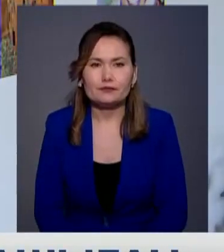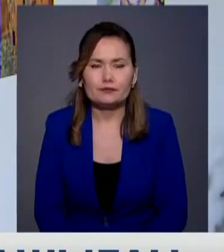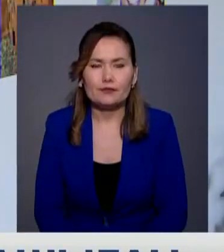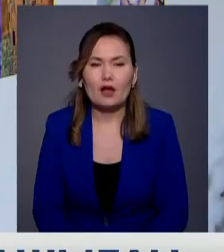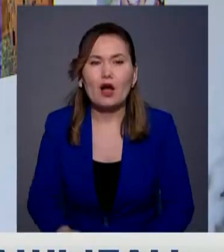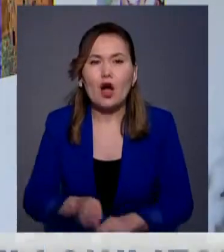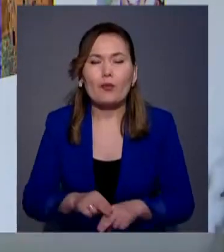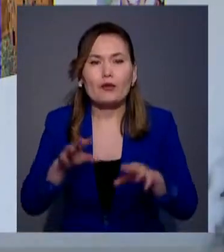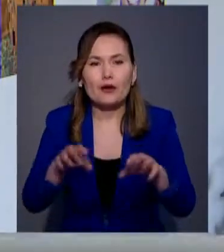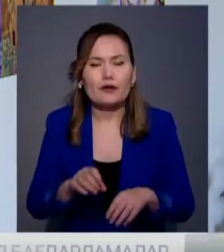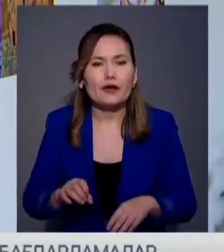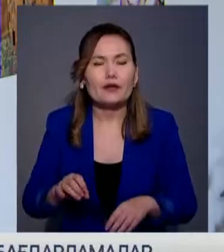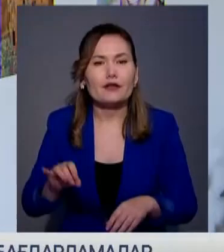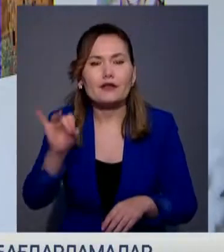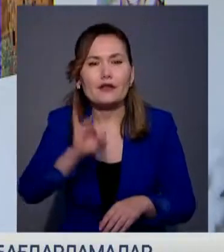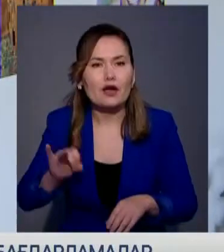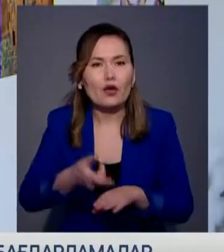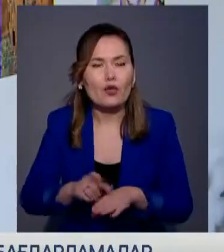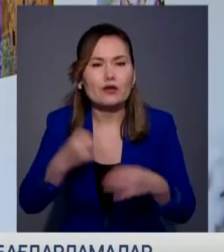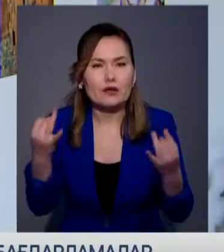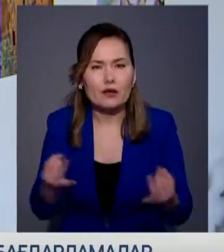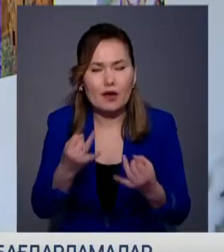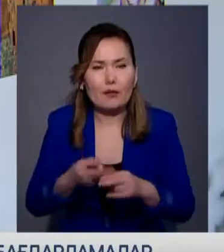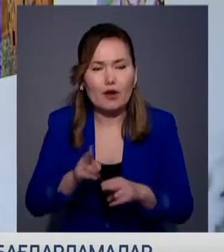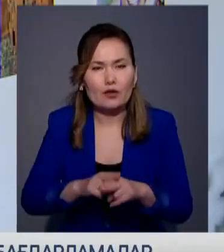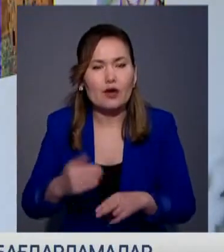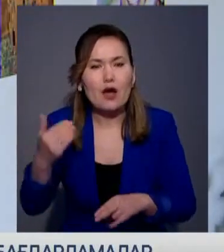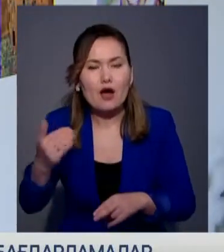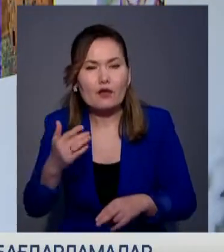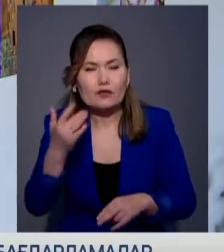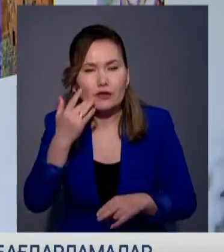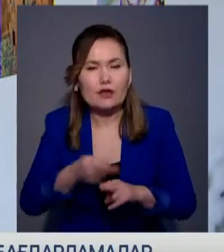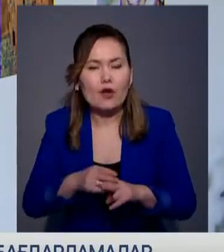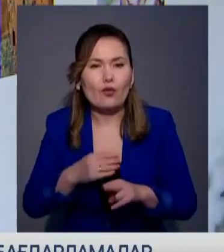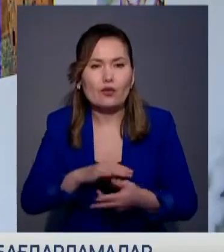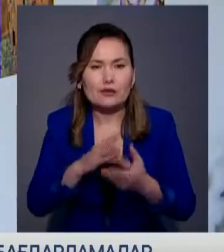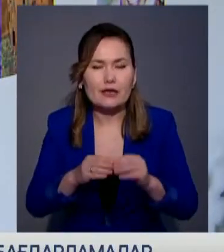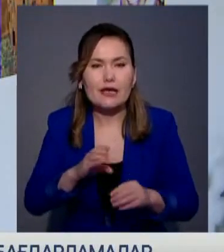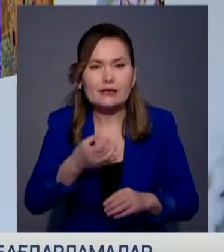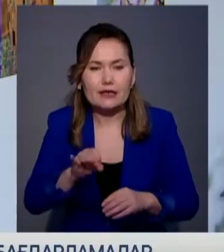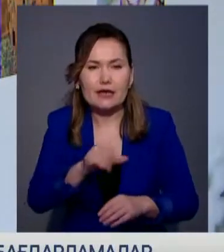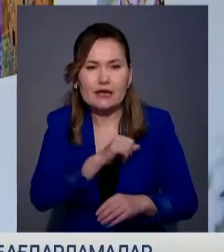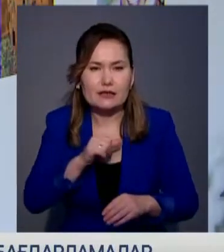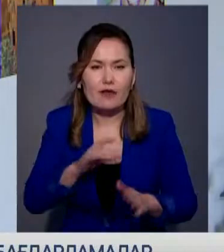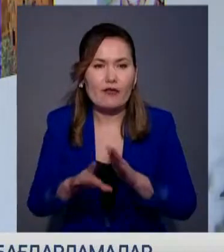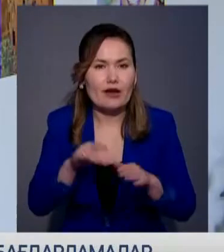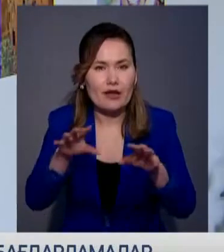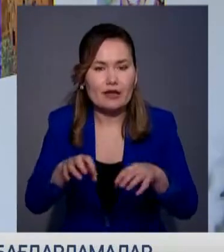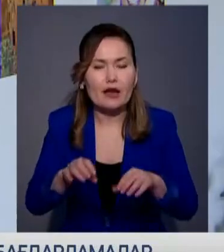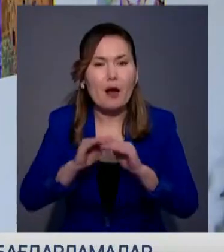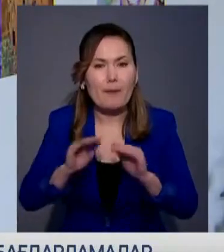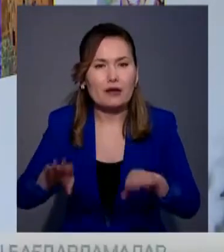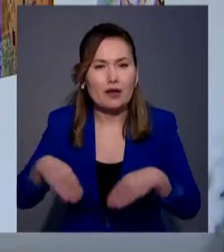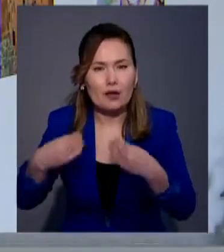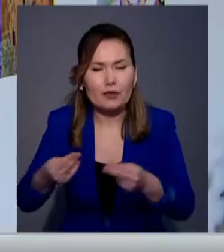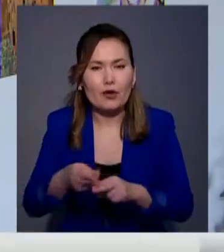социализации. Бұл иттердің тарихы қызық. Сергейдің мұқият таңдауынан өтіп, ұзақ дайындалған иттер туралы біз балаларға айтып береміз. Олар